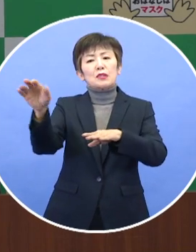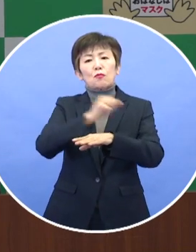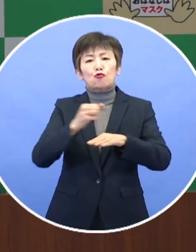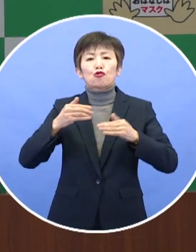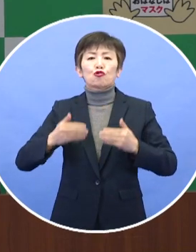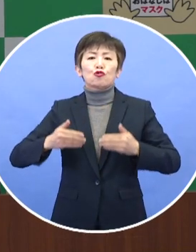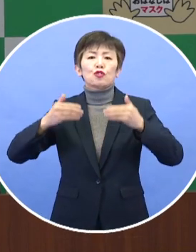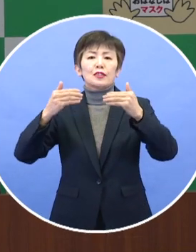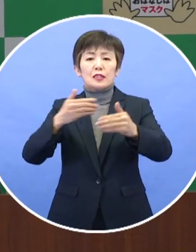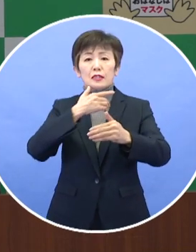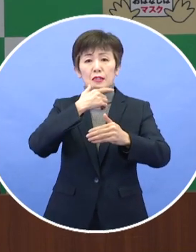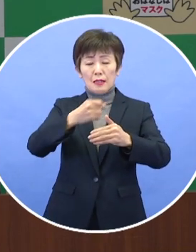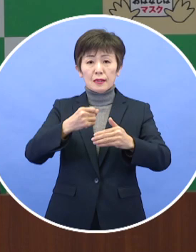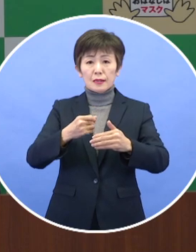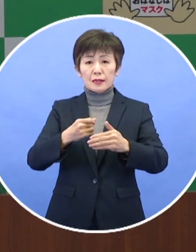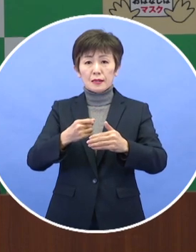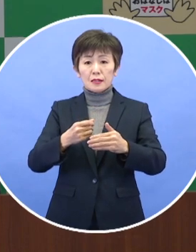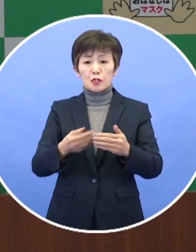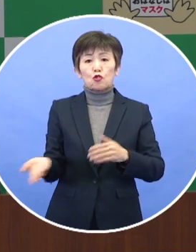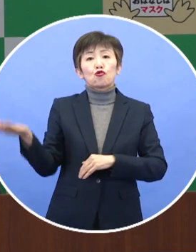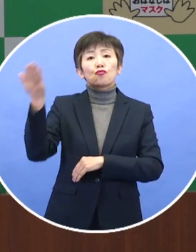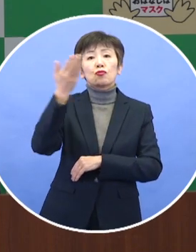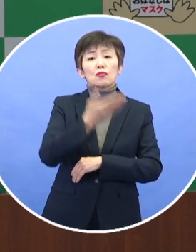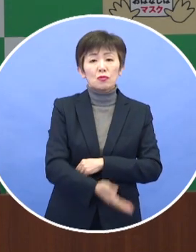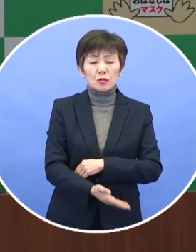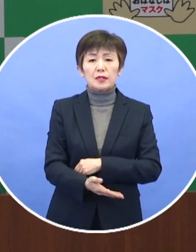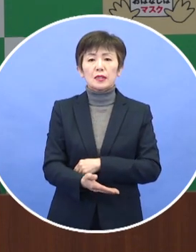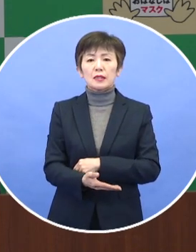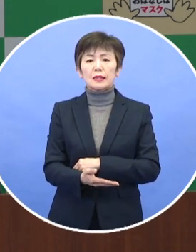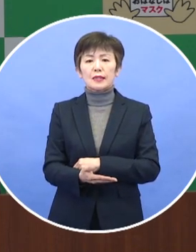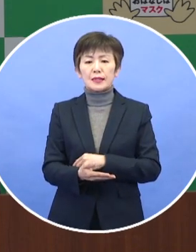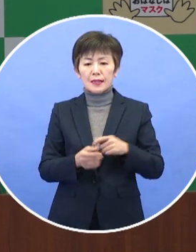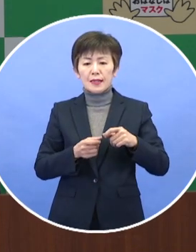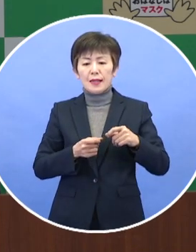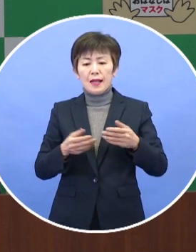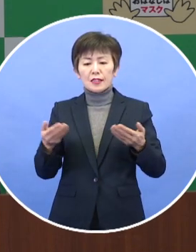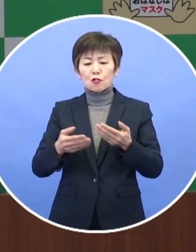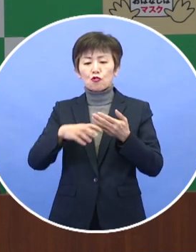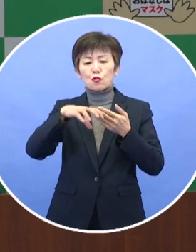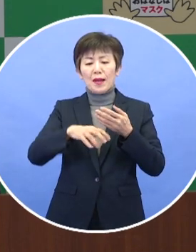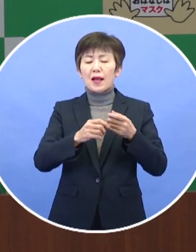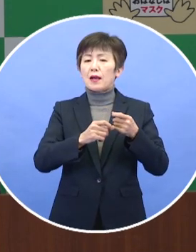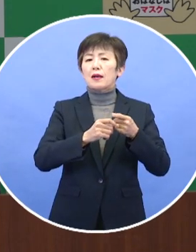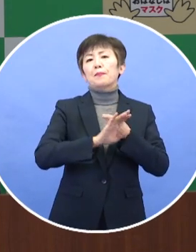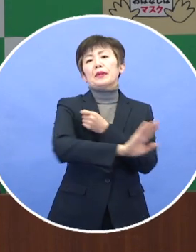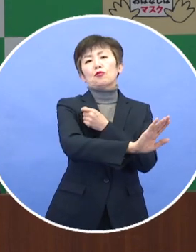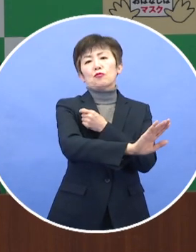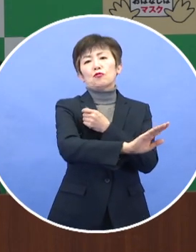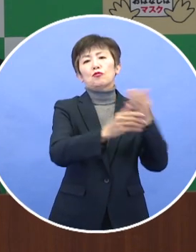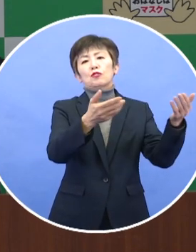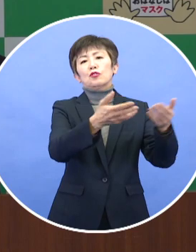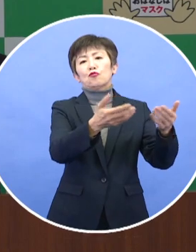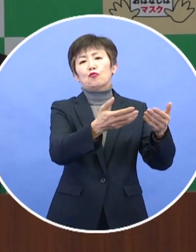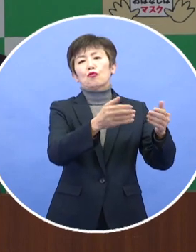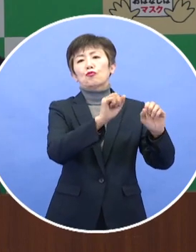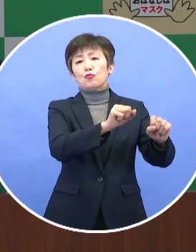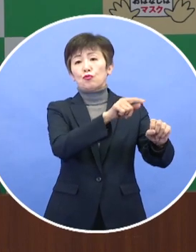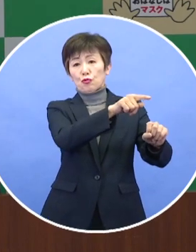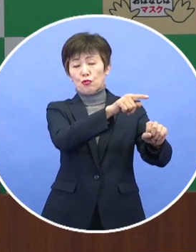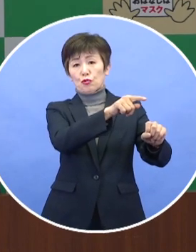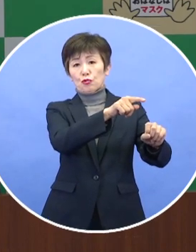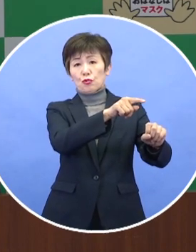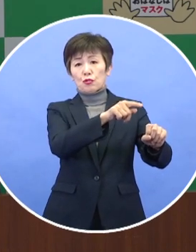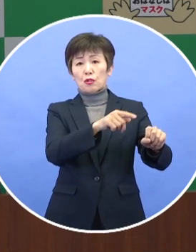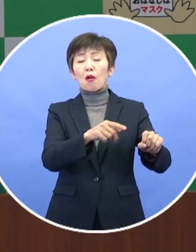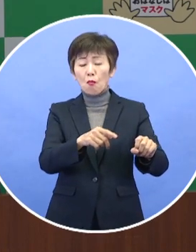。それからテレワーク、これもですね、先ほど申し上げた通り非常に効果的ですので、どこにいても仕事ができる。私東京や